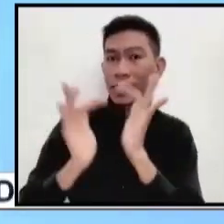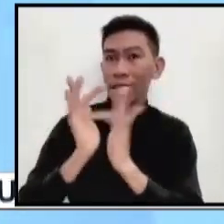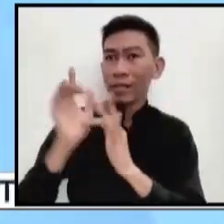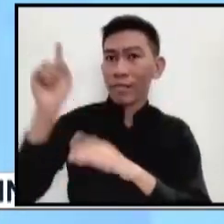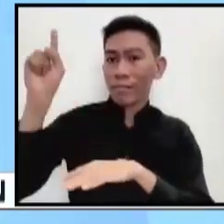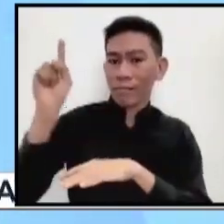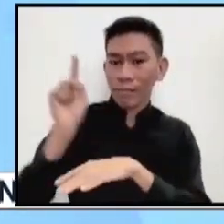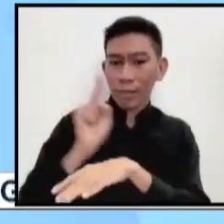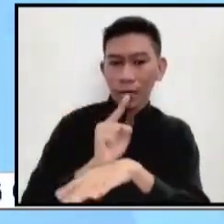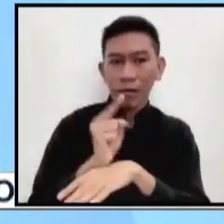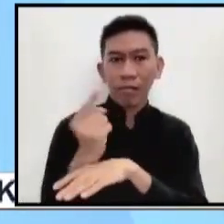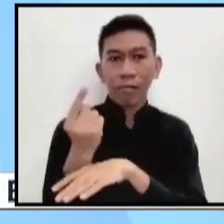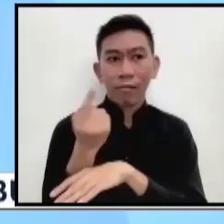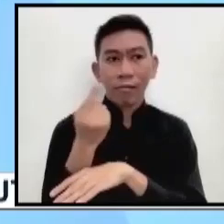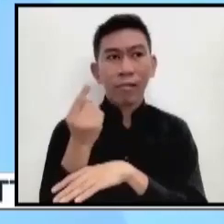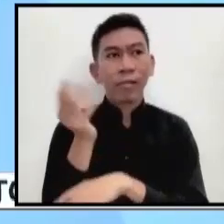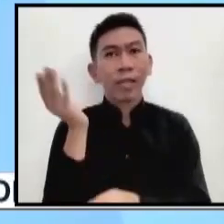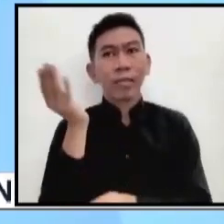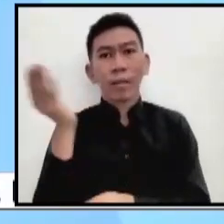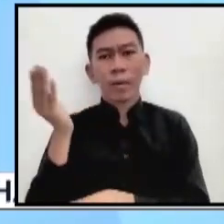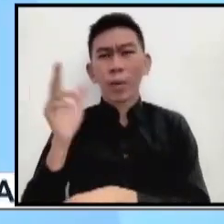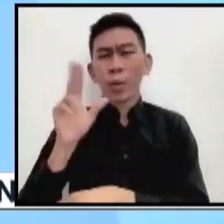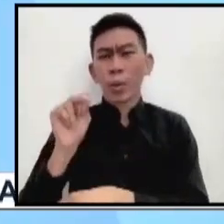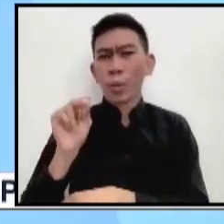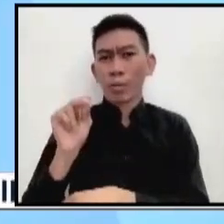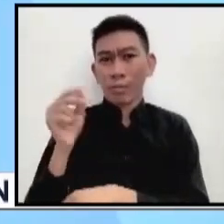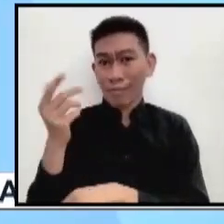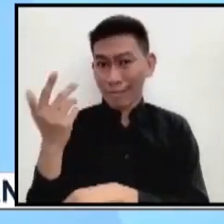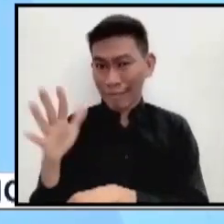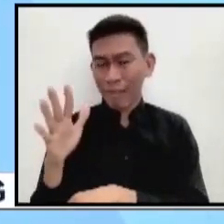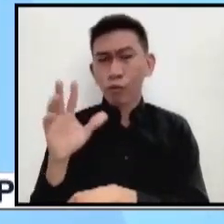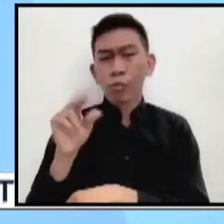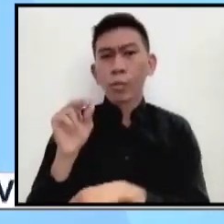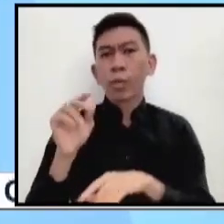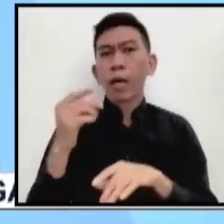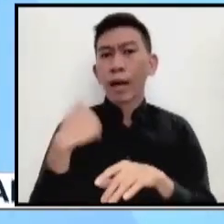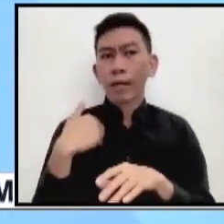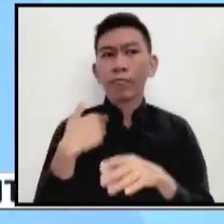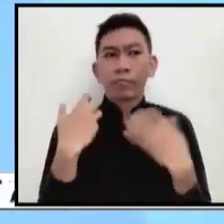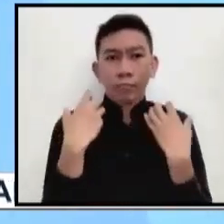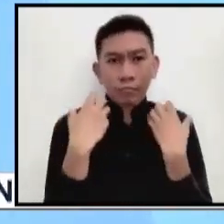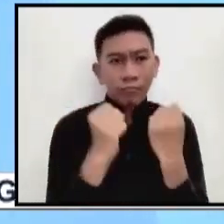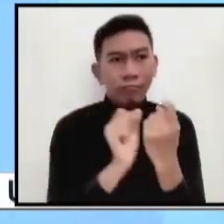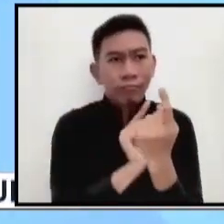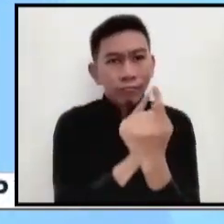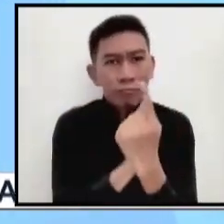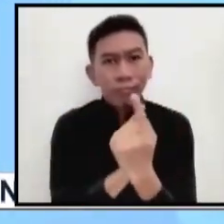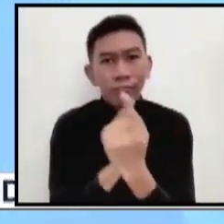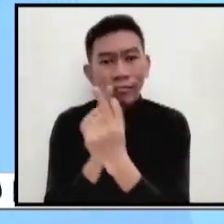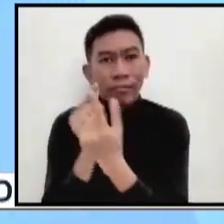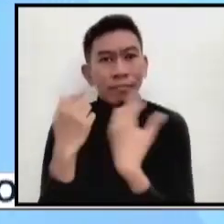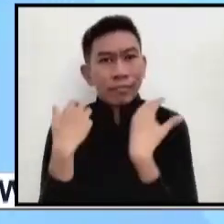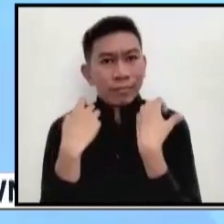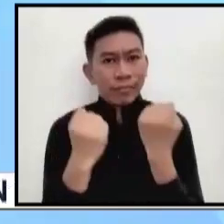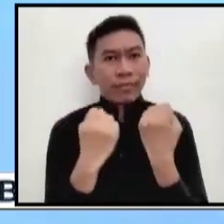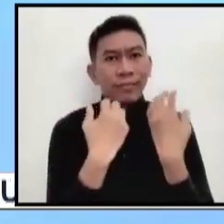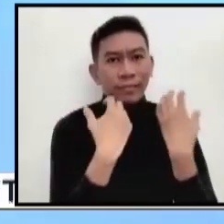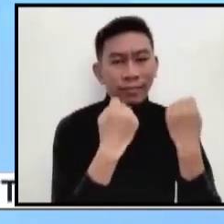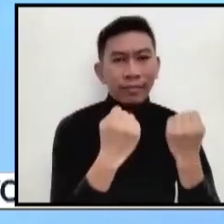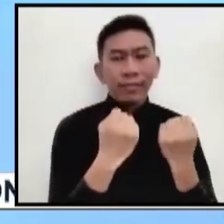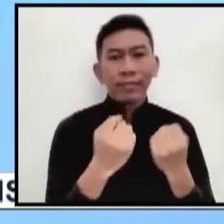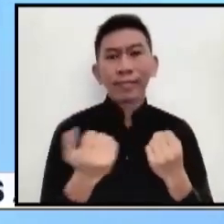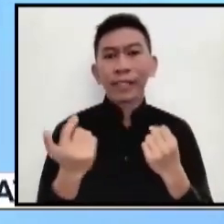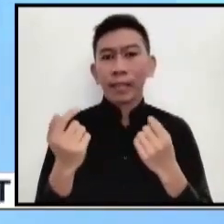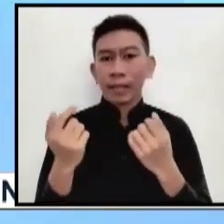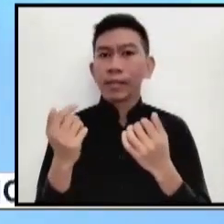sakit. Well, we cannot heal someone, but we can definitely provide someone with the means, medically